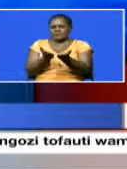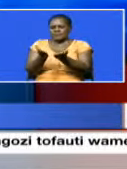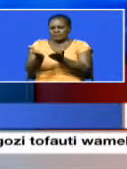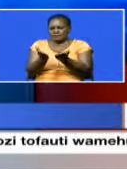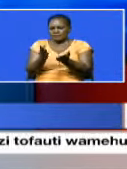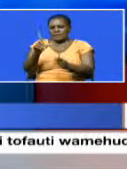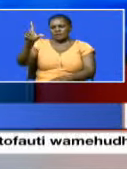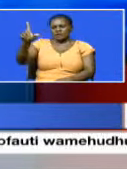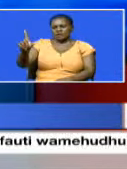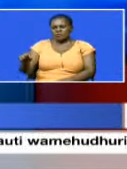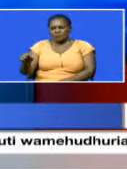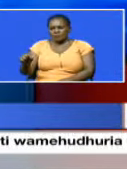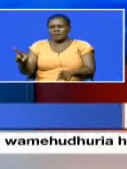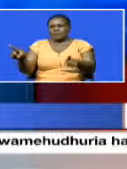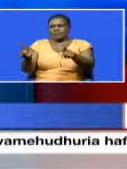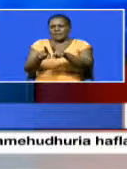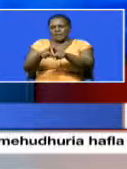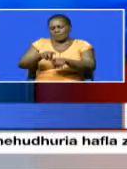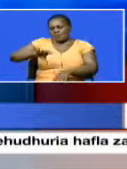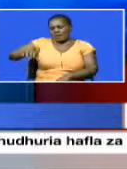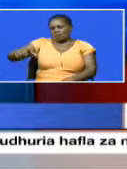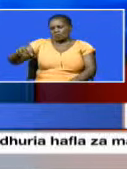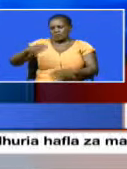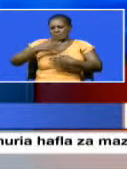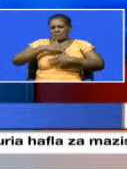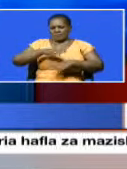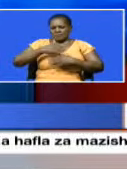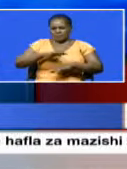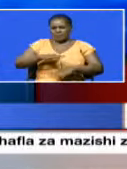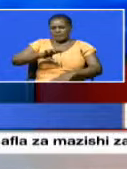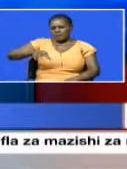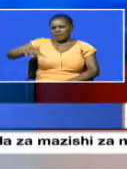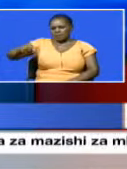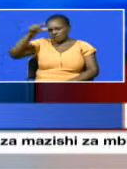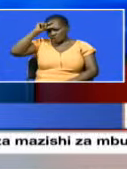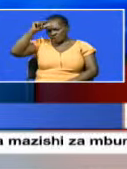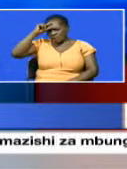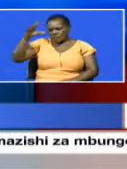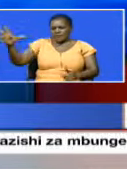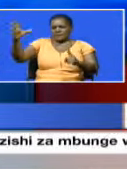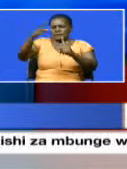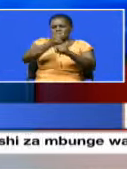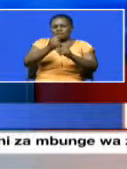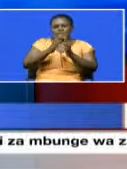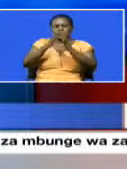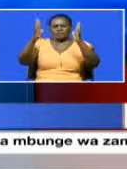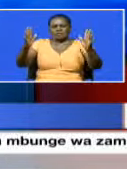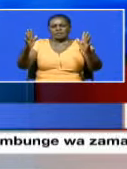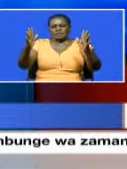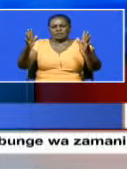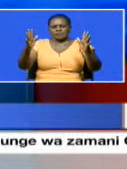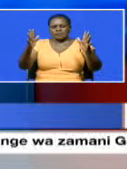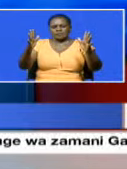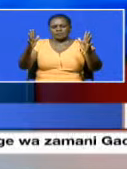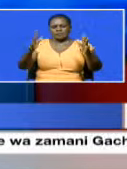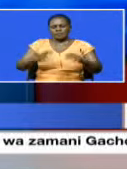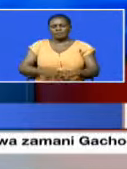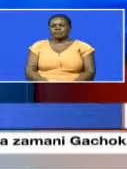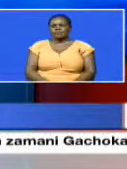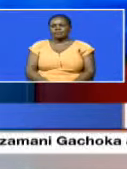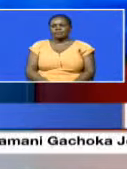kwa gharama nafuu. Na katika kaunti ya Marsabit, serikali ya kaunti imepiga hatua muhimu kuelekea mpango huo. Shadrack